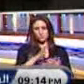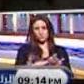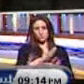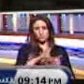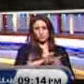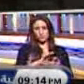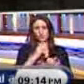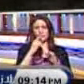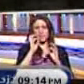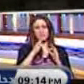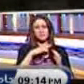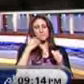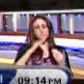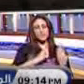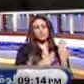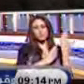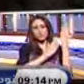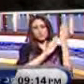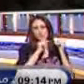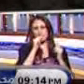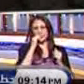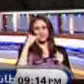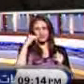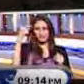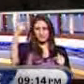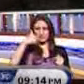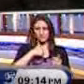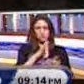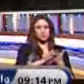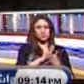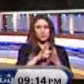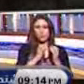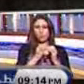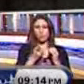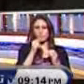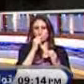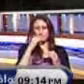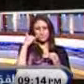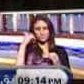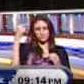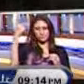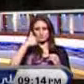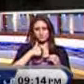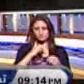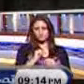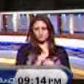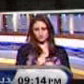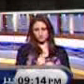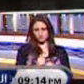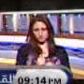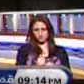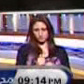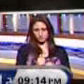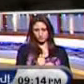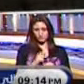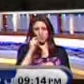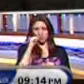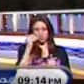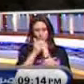لقب شهيد لهم. يعني معانا مدام نجلاء نسمع منها المشكله ايه. انا زي ما فهمت المشكله ان هو